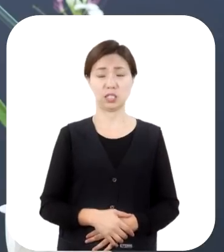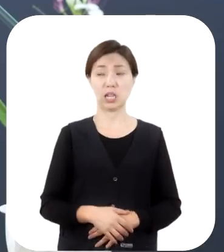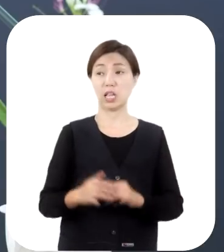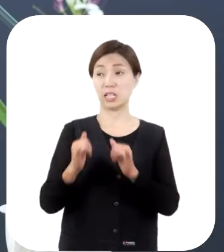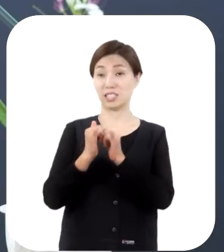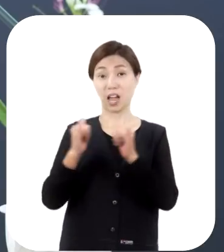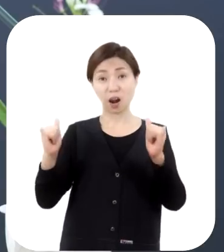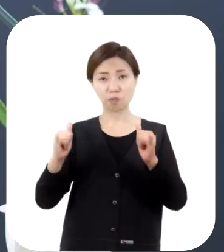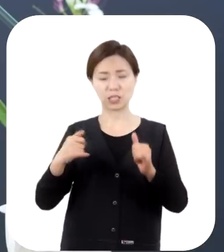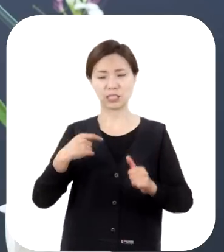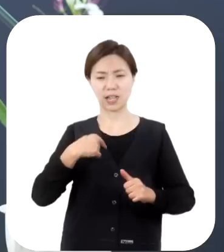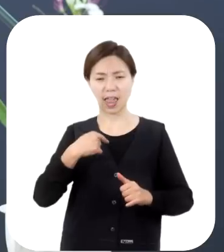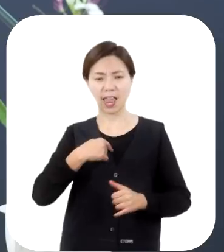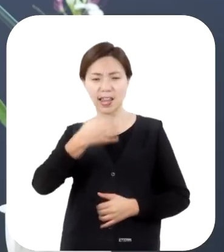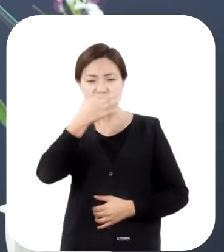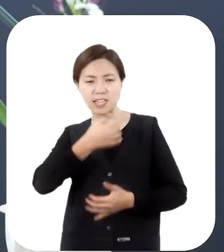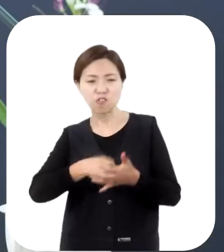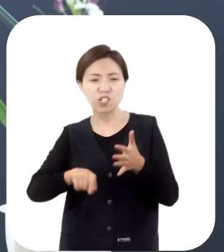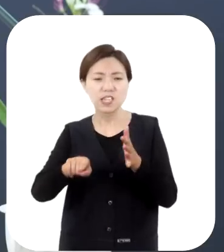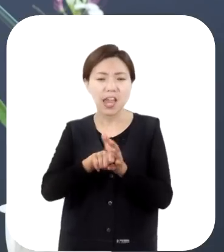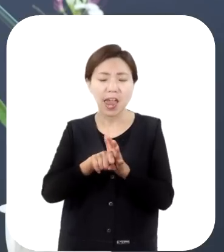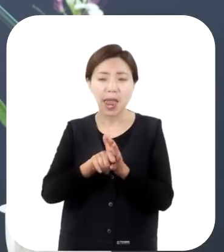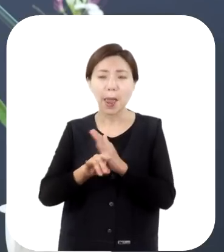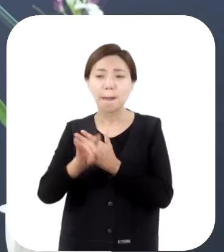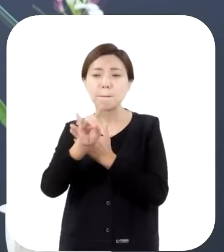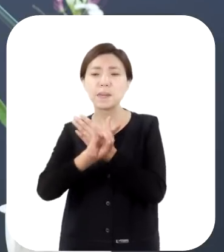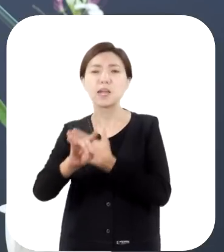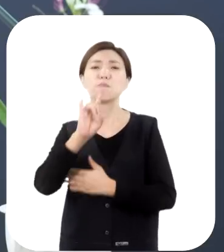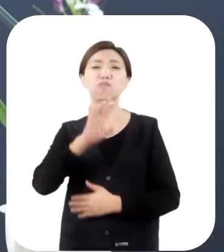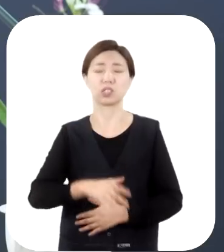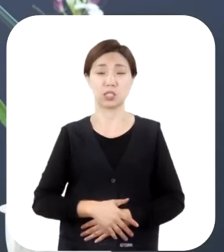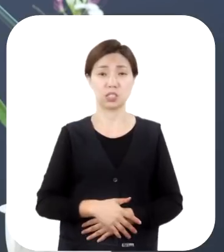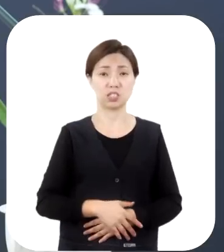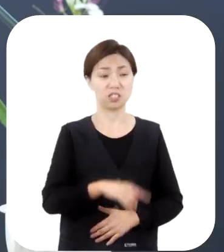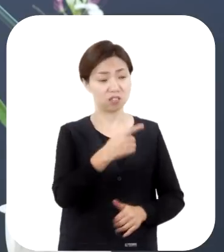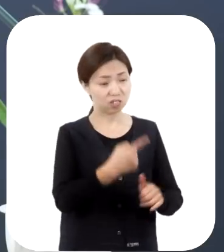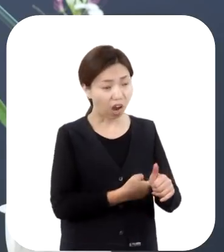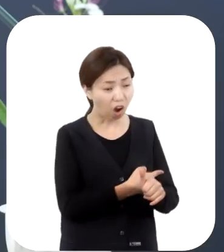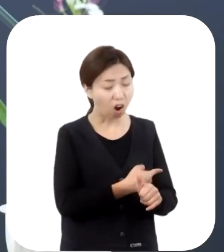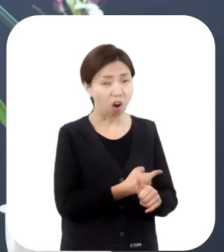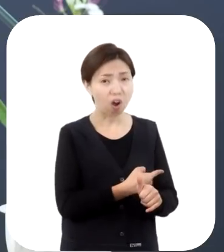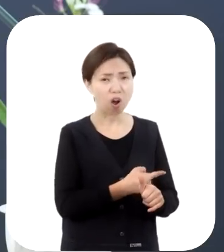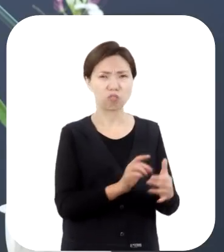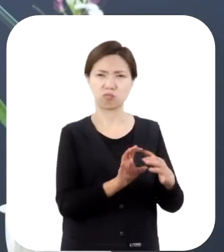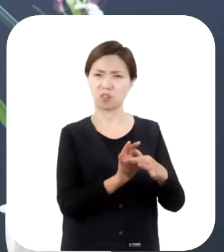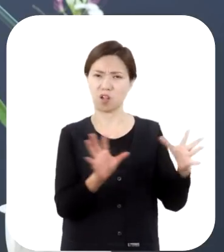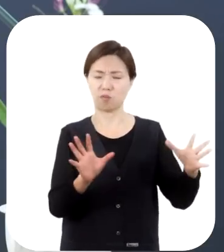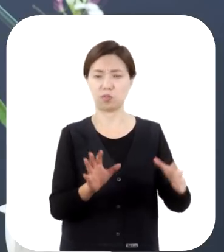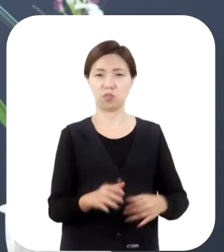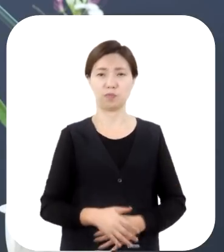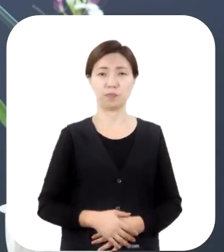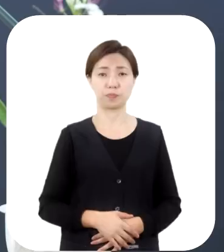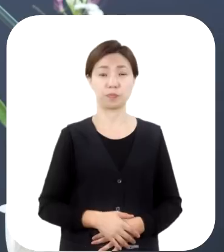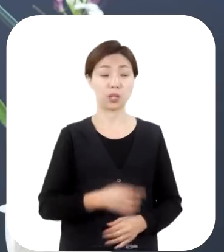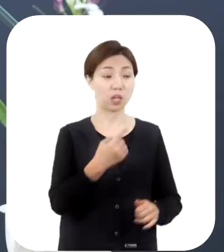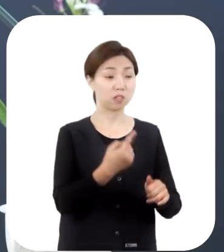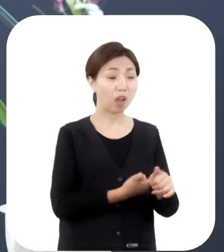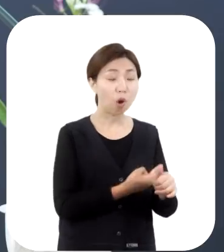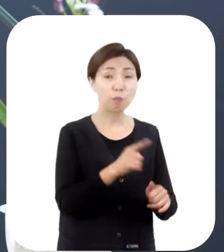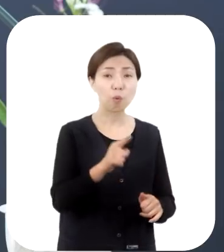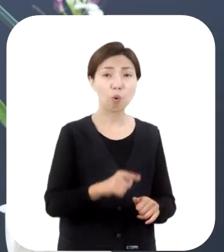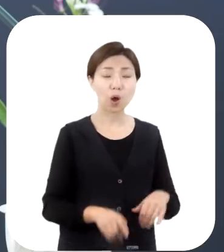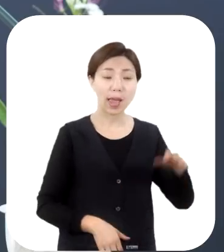것은 그것을 자기에게 유리하도록 해석한 것이지, 그것은 자연적인 게 아니라는 거예요.